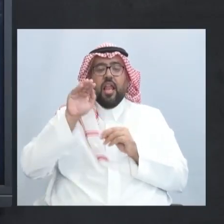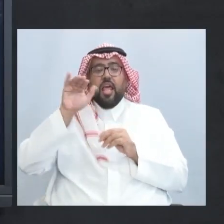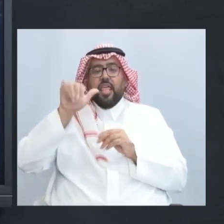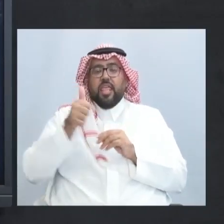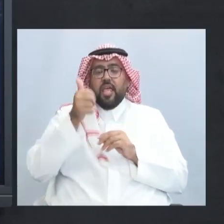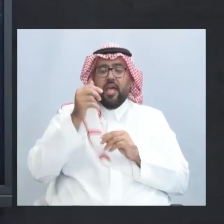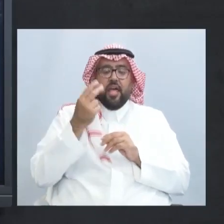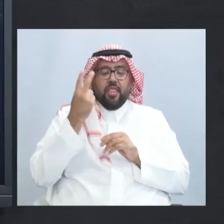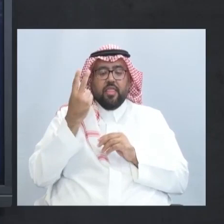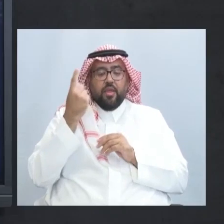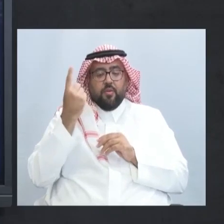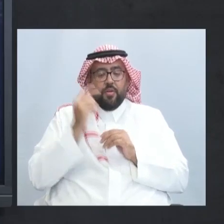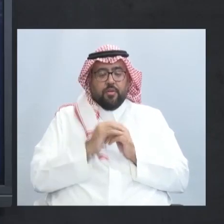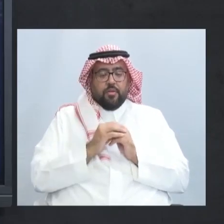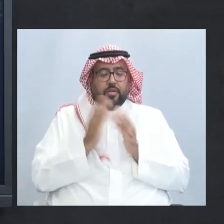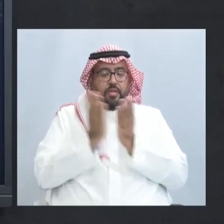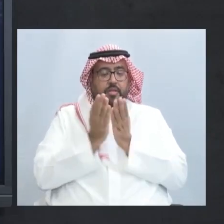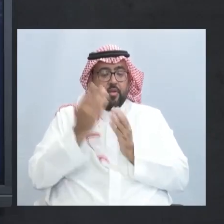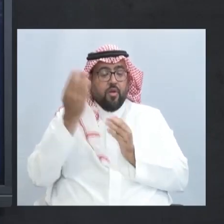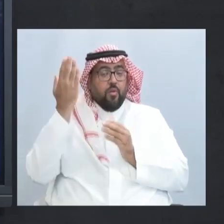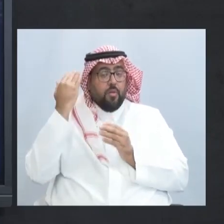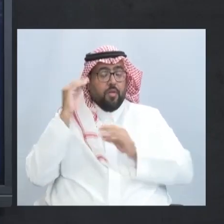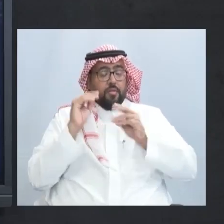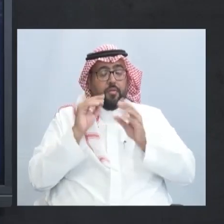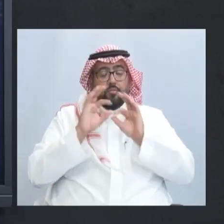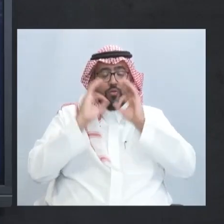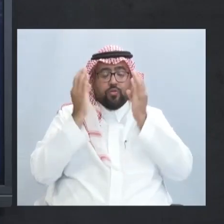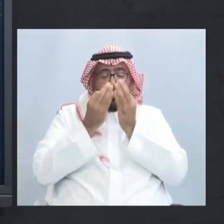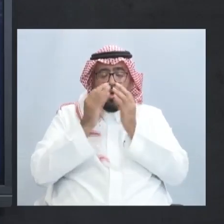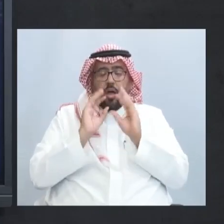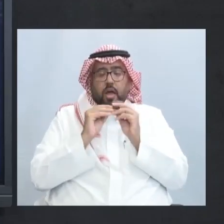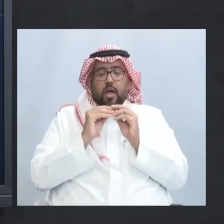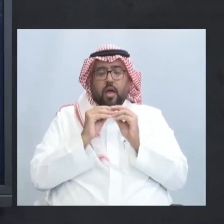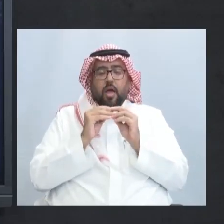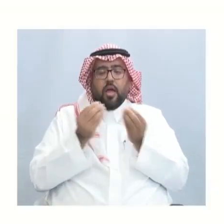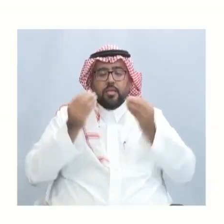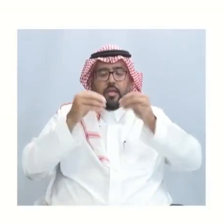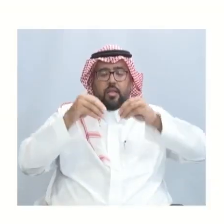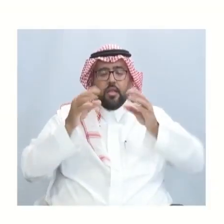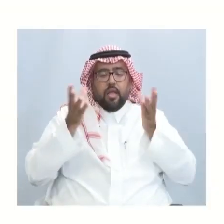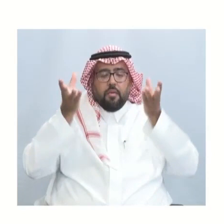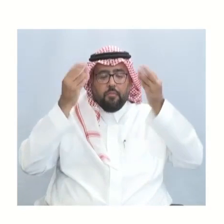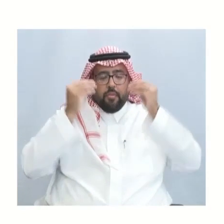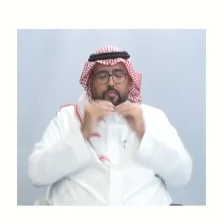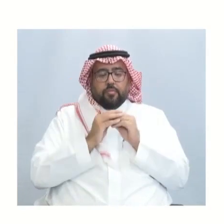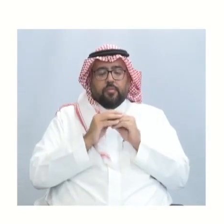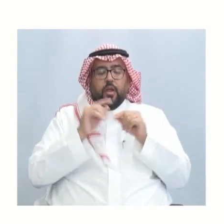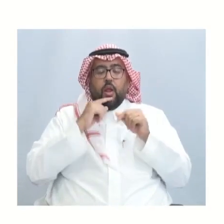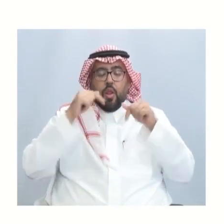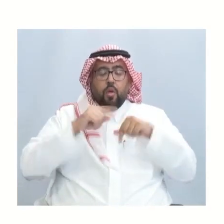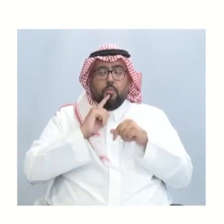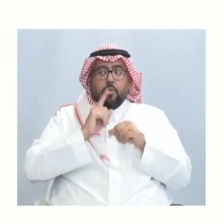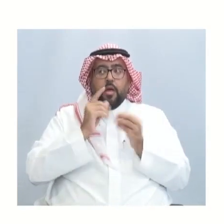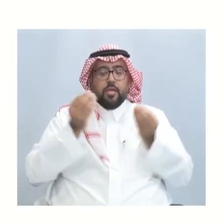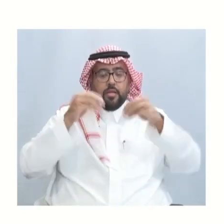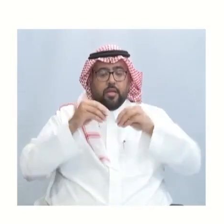2 واح كنا في درسنا الماضي قد بدانا بمجموعه من الاثراءات في المقرر واليوم لدينا